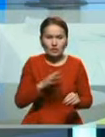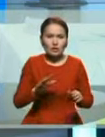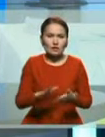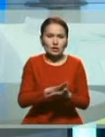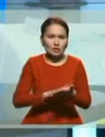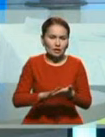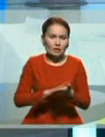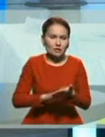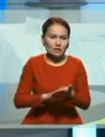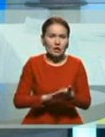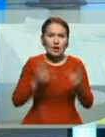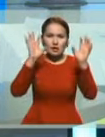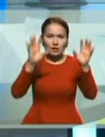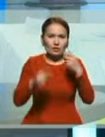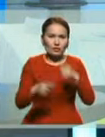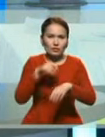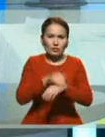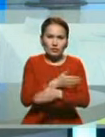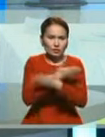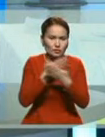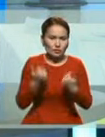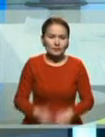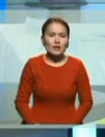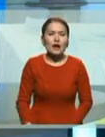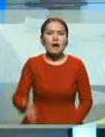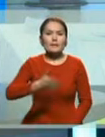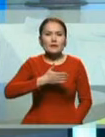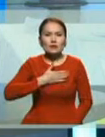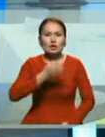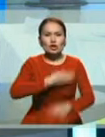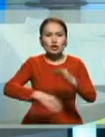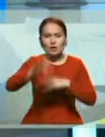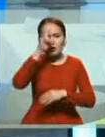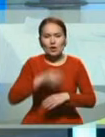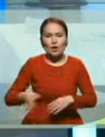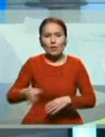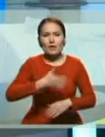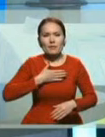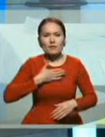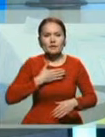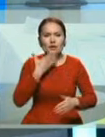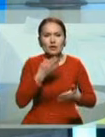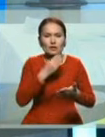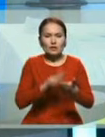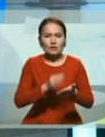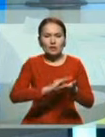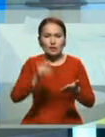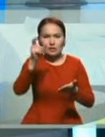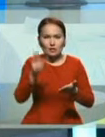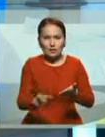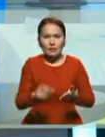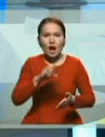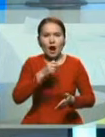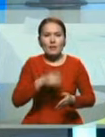өздеріңізде. Рахмет Болат, бізбен тікелей эфирде болған Шығыс Қазақстан облысындағы меншікті тілшіміз Болат Көкенайұлы ол Абай ауданындағы